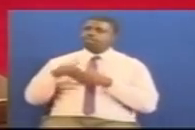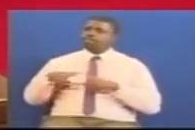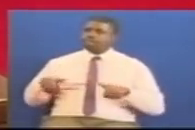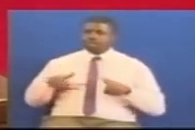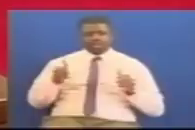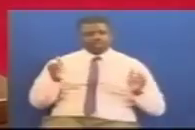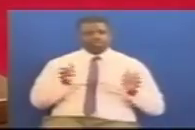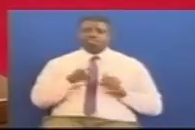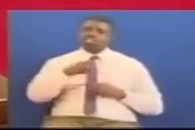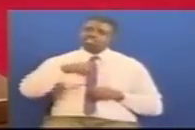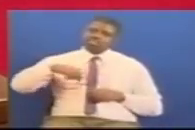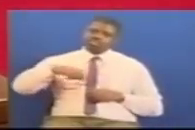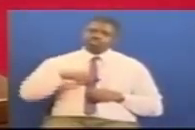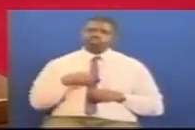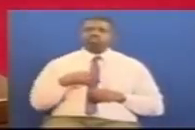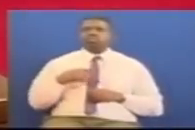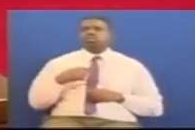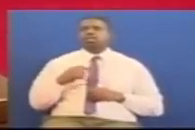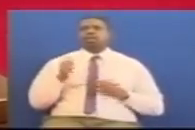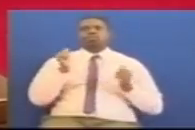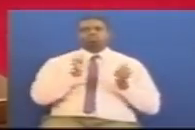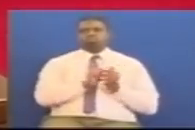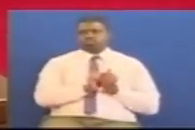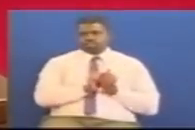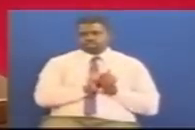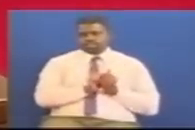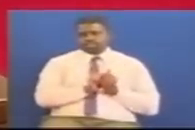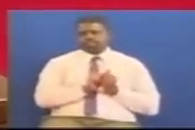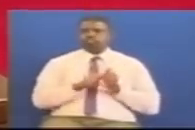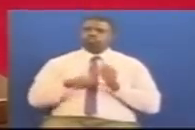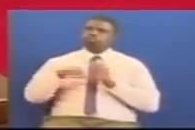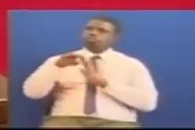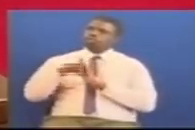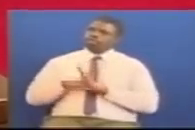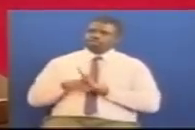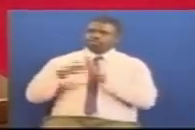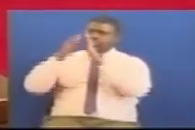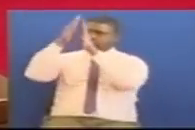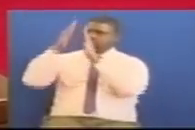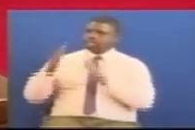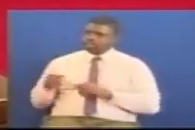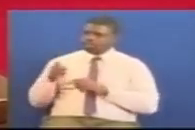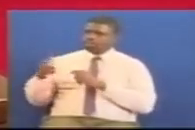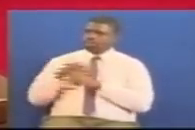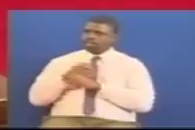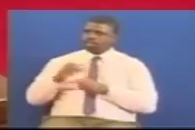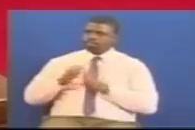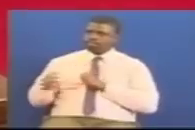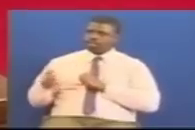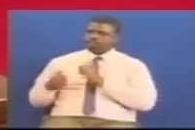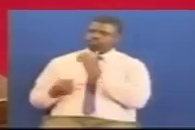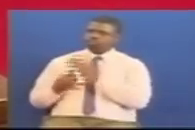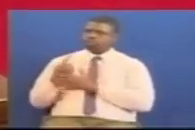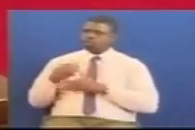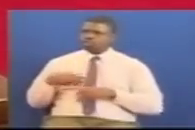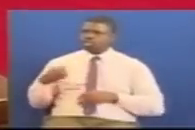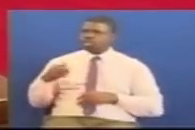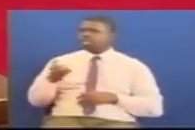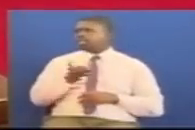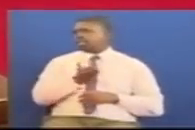hifadhi yetu ya Mikumi, na utaratibu wa kuweka minara kule lazima upate kibali kutoka wizara